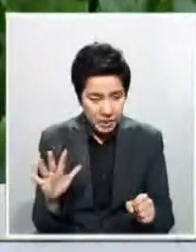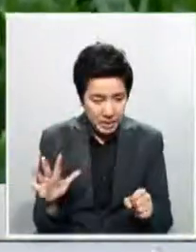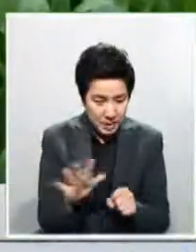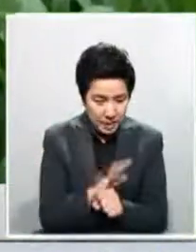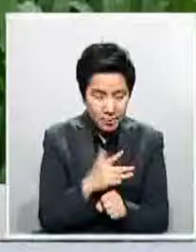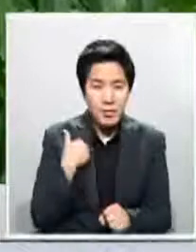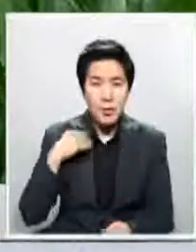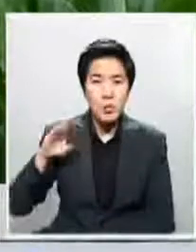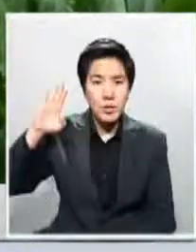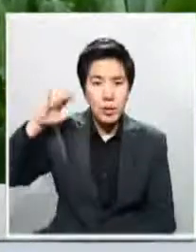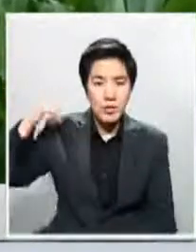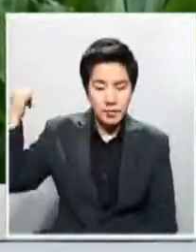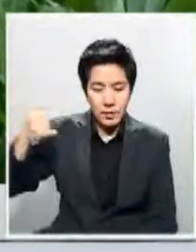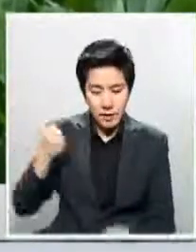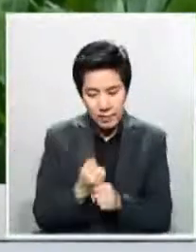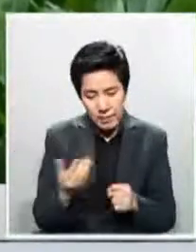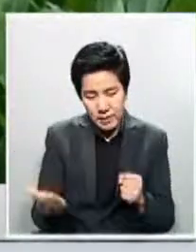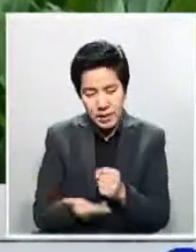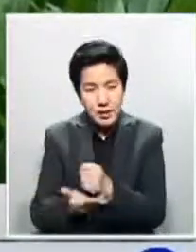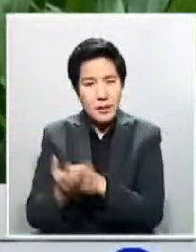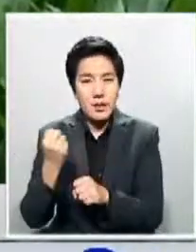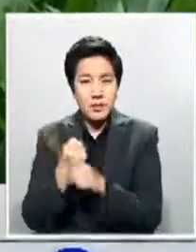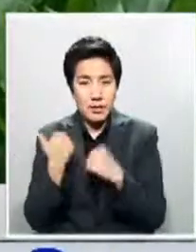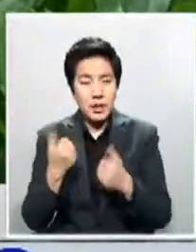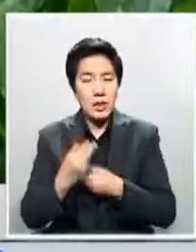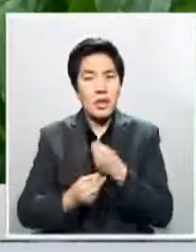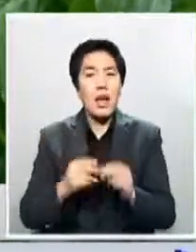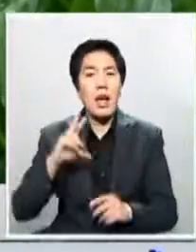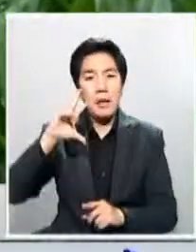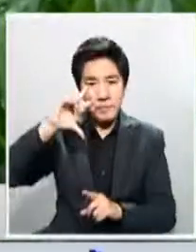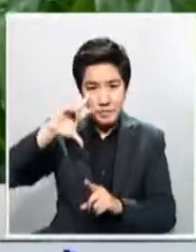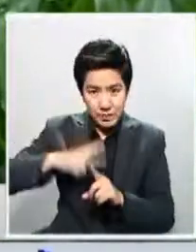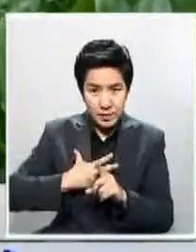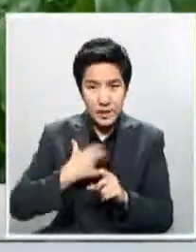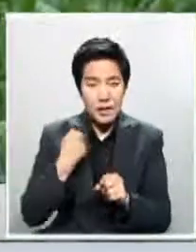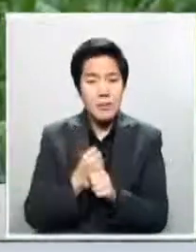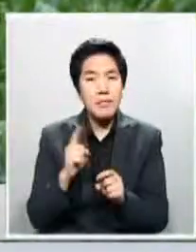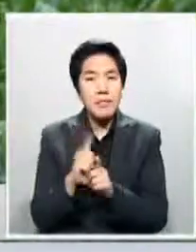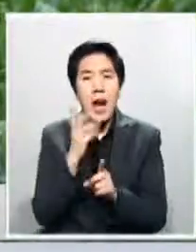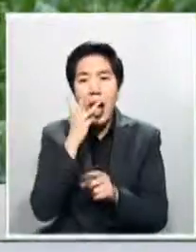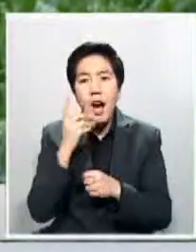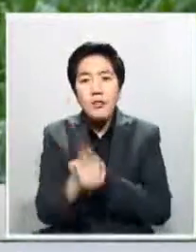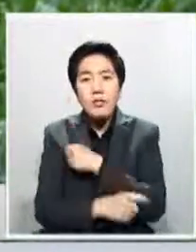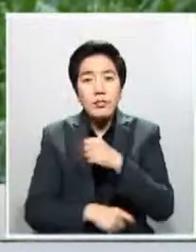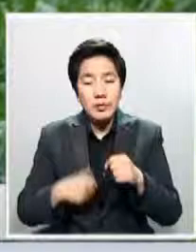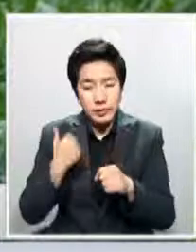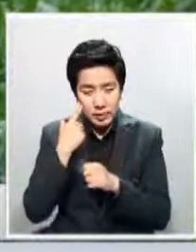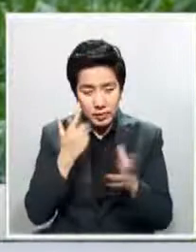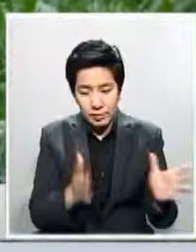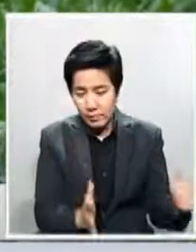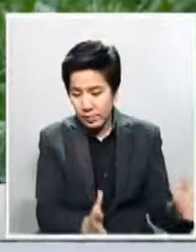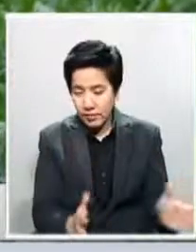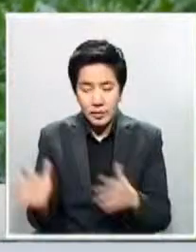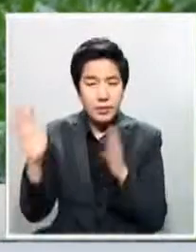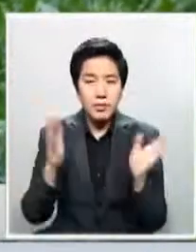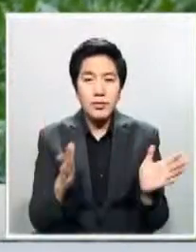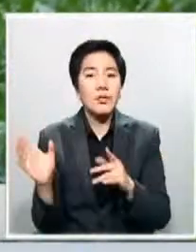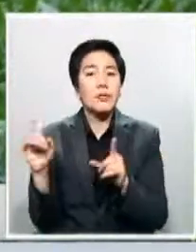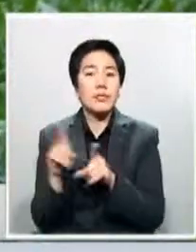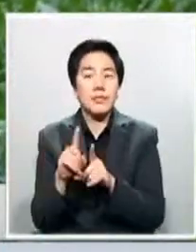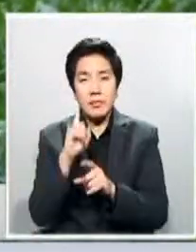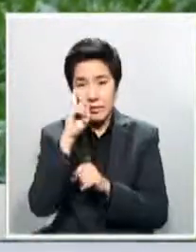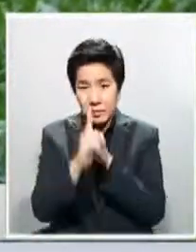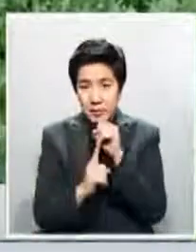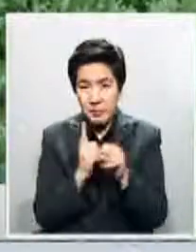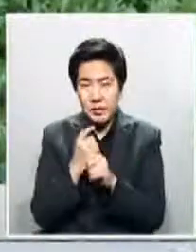มีผู้รับเหมามาตัด ปลูกกี่เดือนนะคะพี่ใหม ่3ค่ะ แล้วทำเหมือนนาเลยไหม ไถพวนอะไรเหมือนนา เหมือนกันเลยครับ แล้วปีหนึ่งท